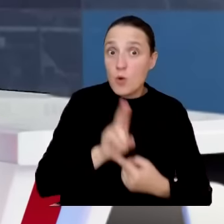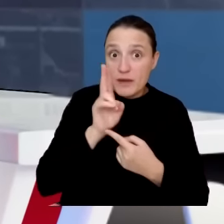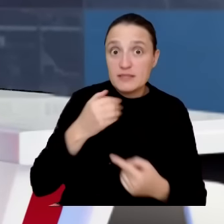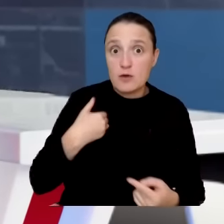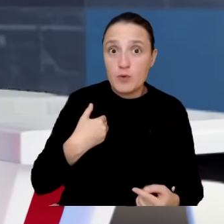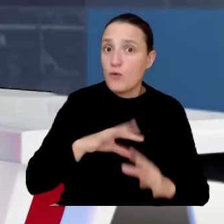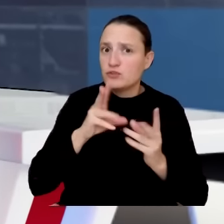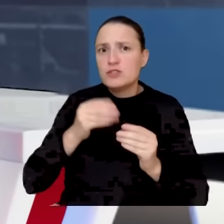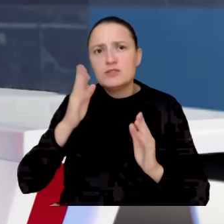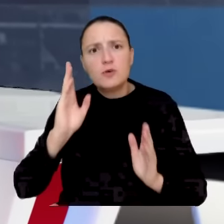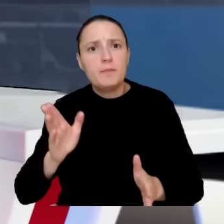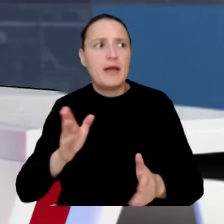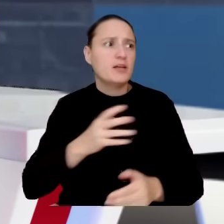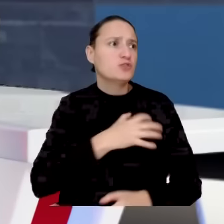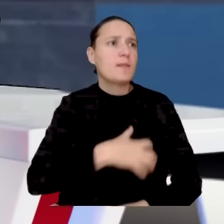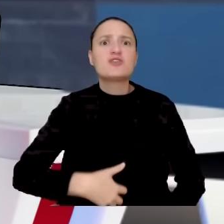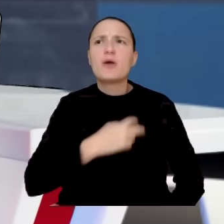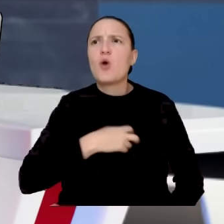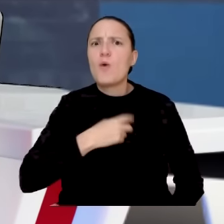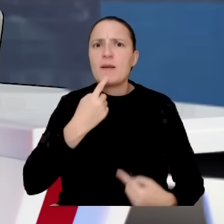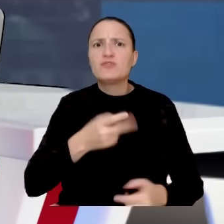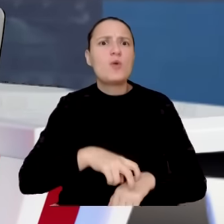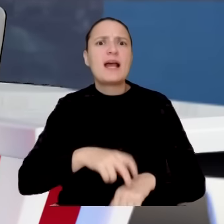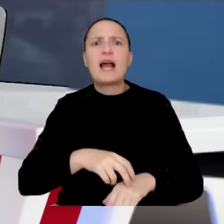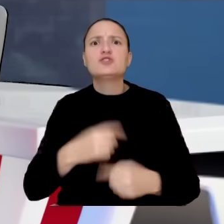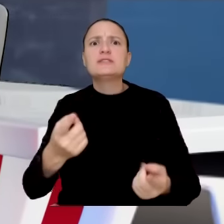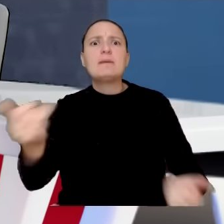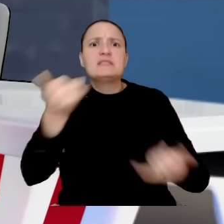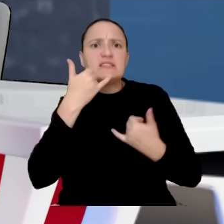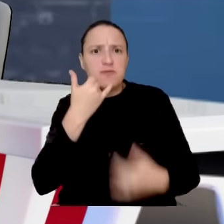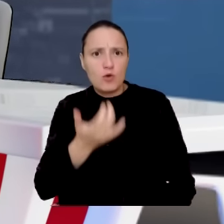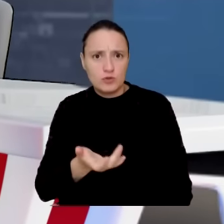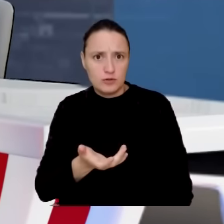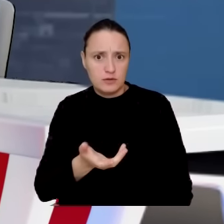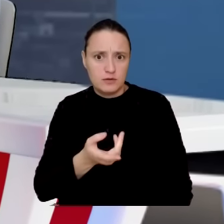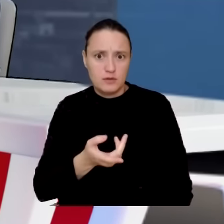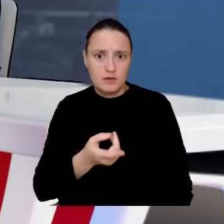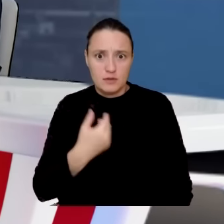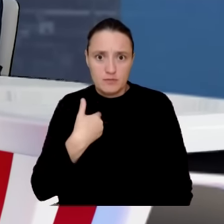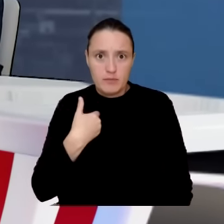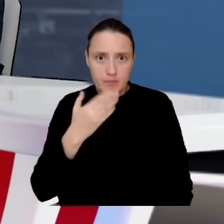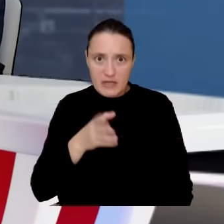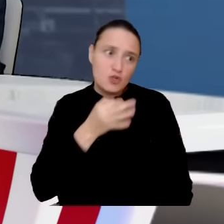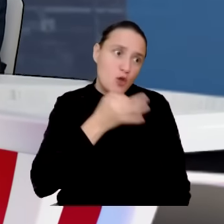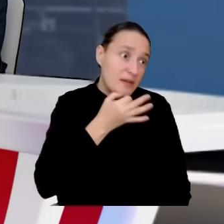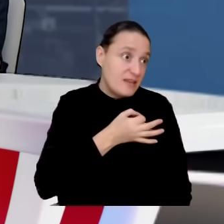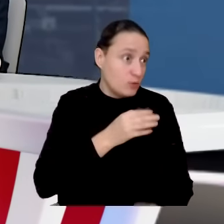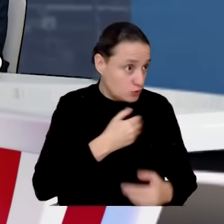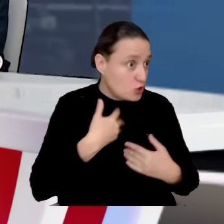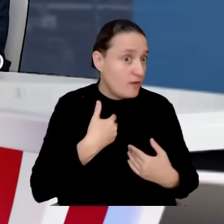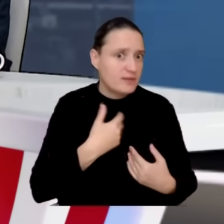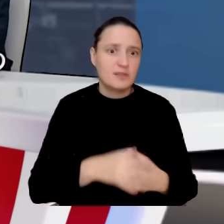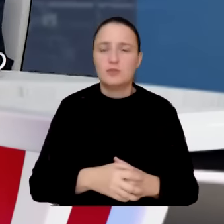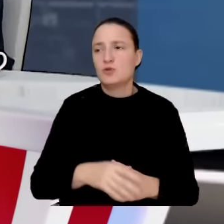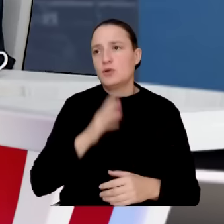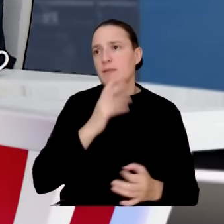ogóle marszałek chown to mówił że lekarz to sam będzie dzwonił podobno i się dopytywał o zd pozycja na kadencję a nie na